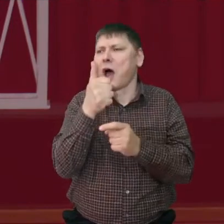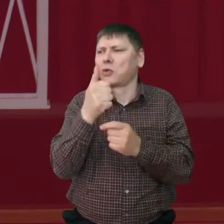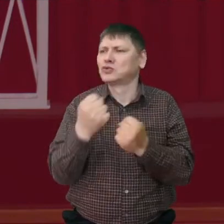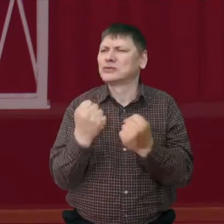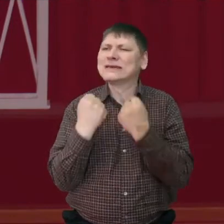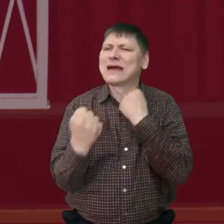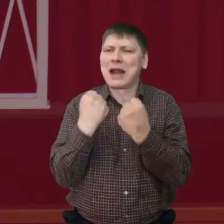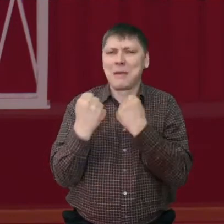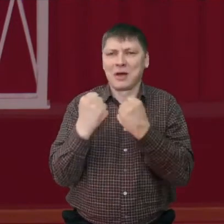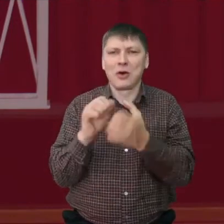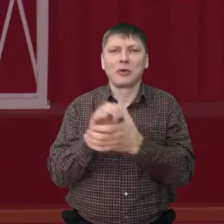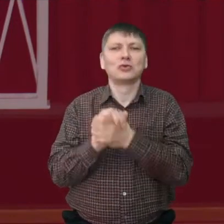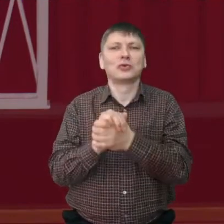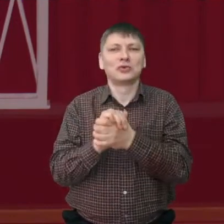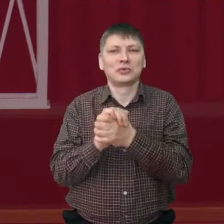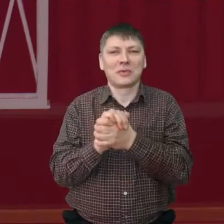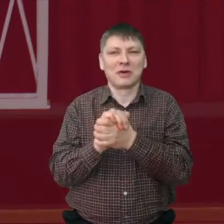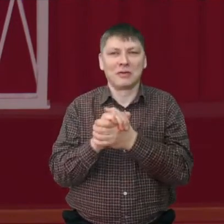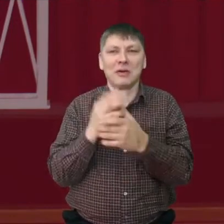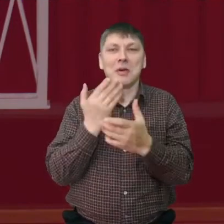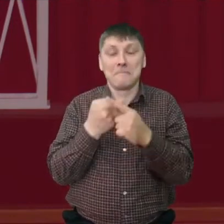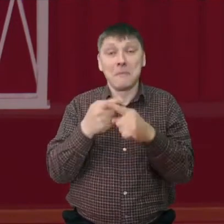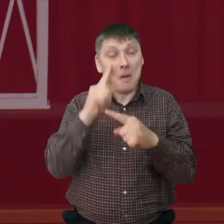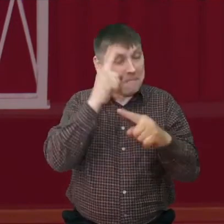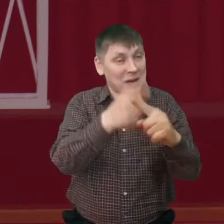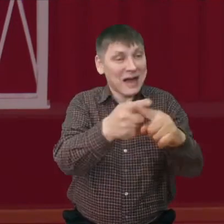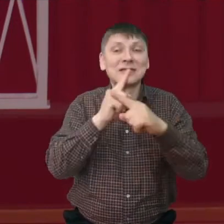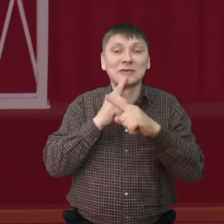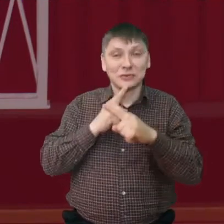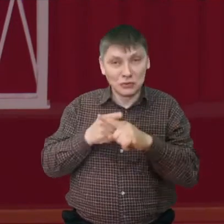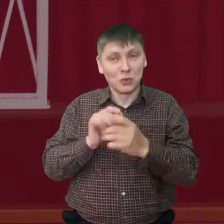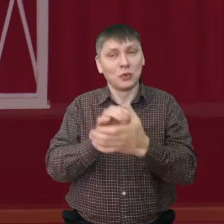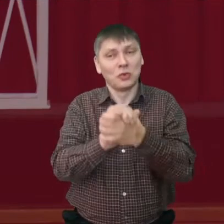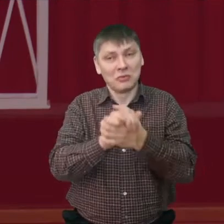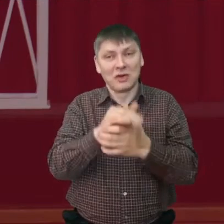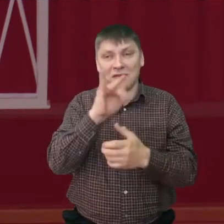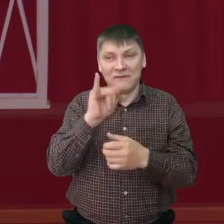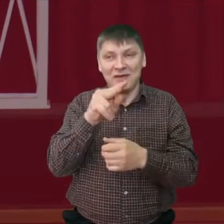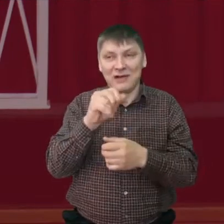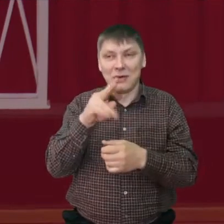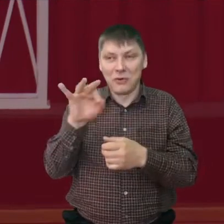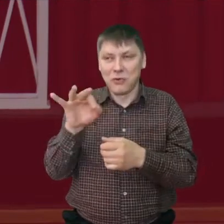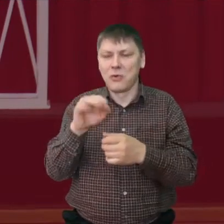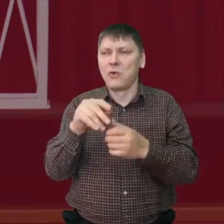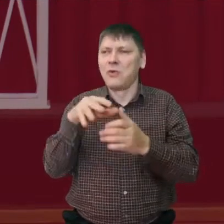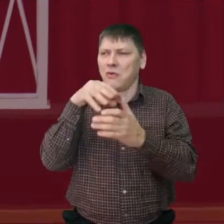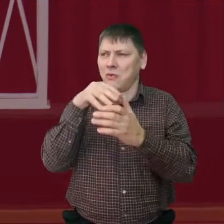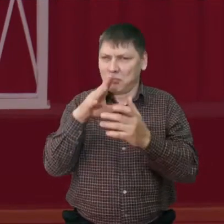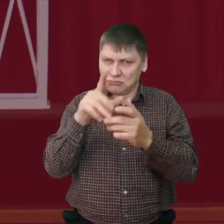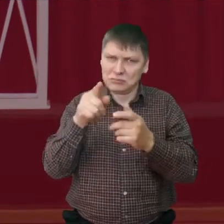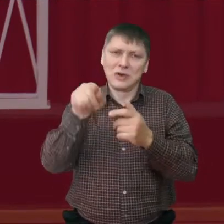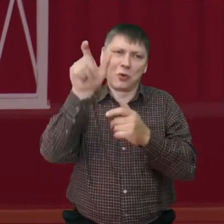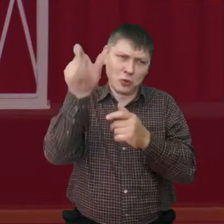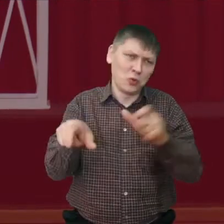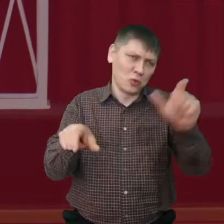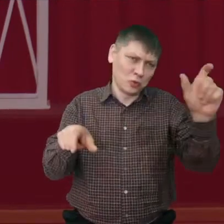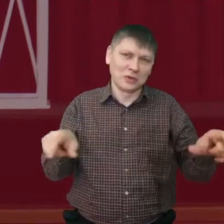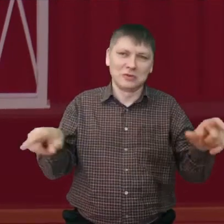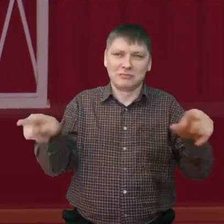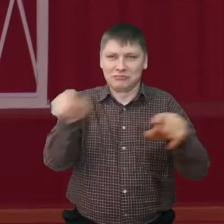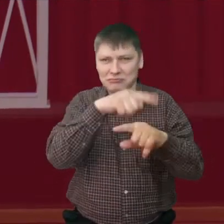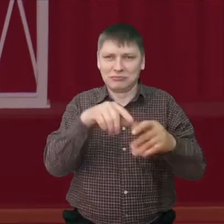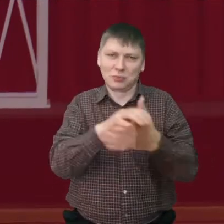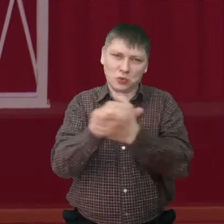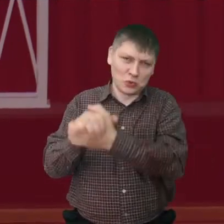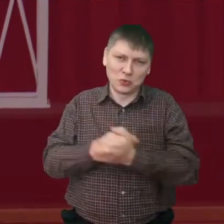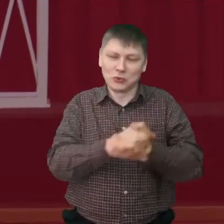дружбу. Это описывает в том числе дружбу между братьями, сестрами, дружбу между людьми в целом. Иногда это слово